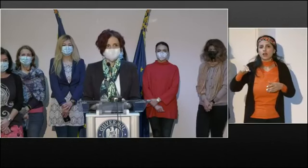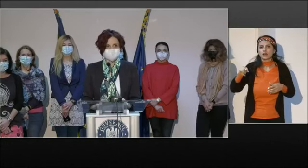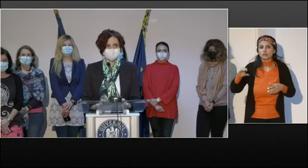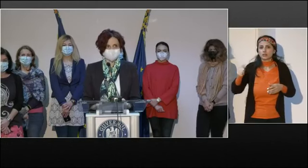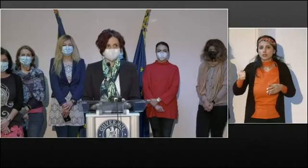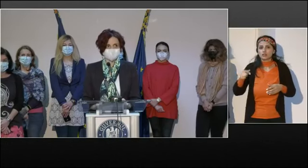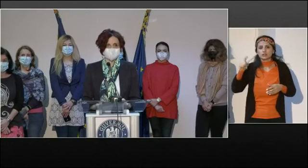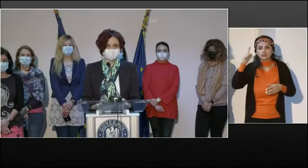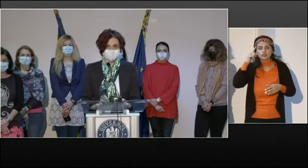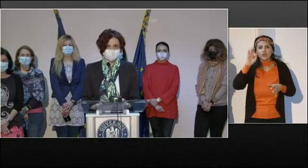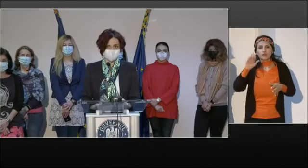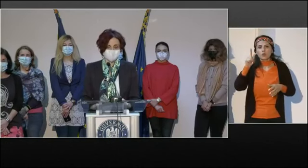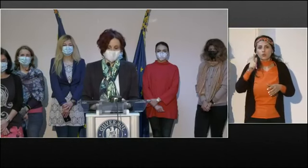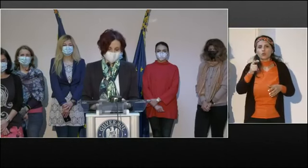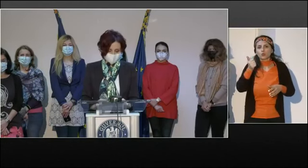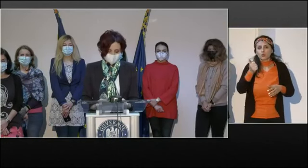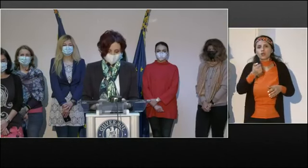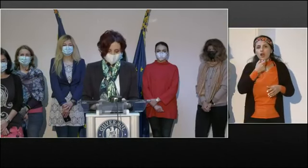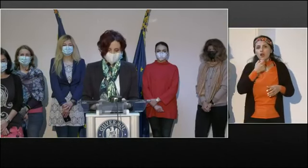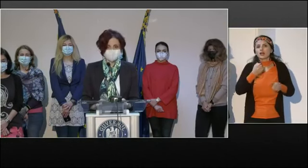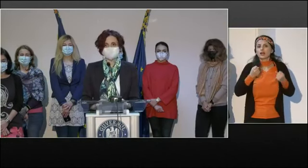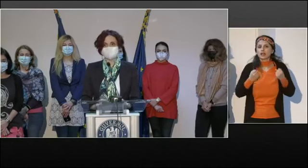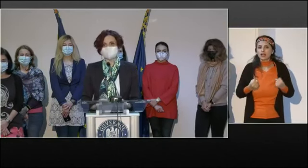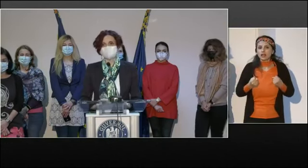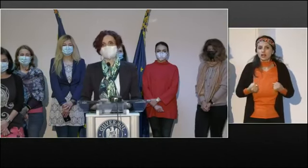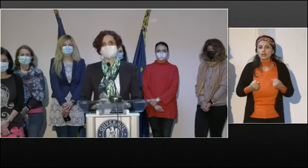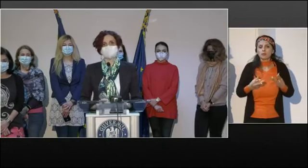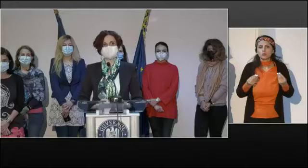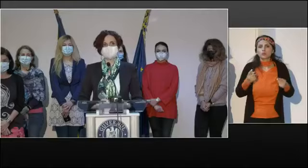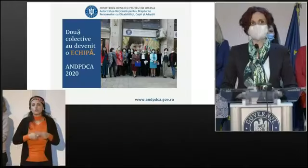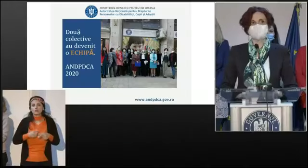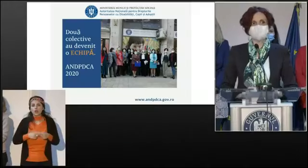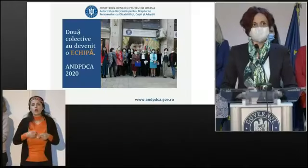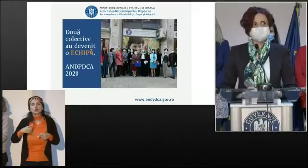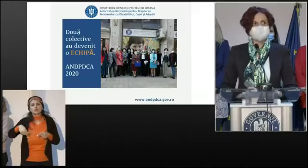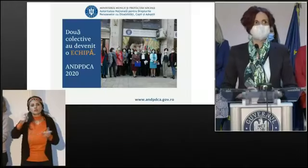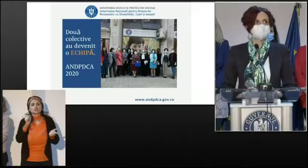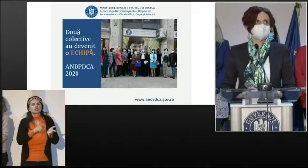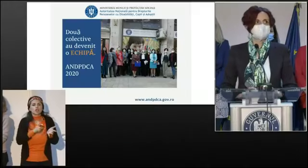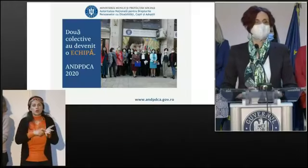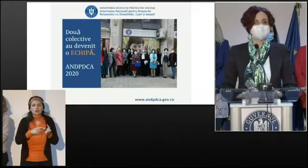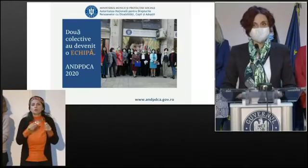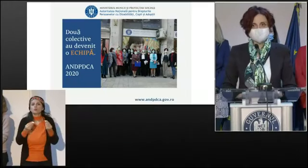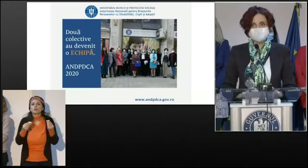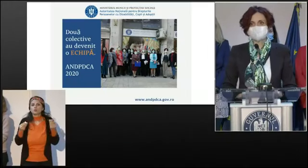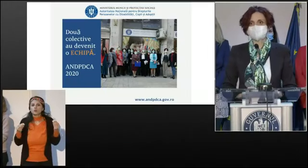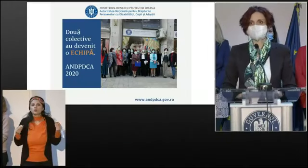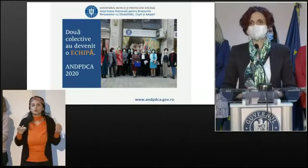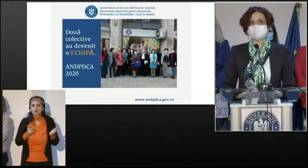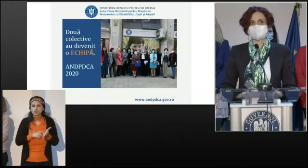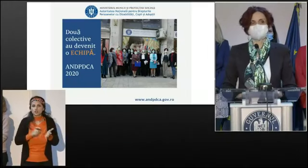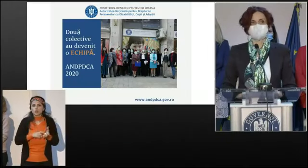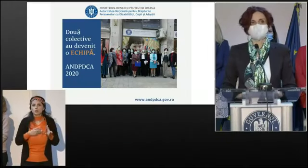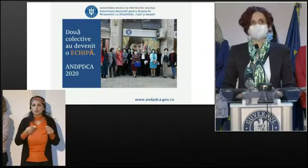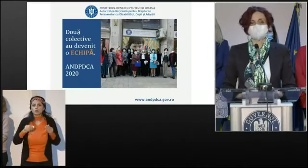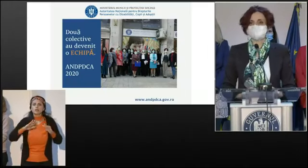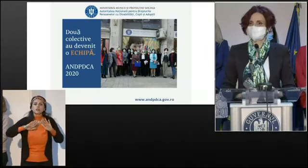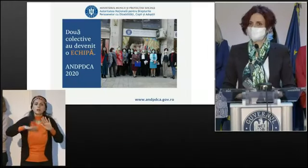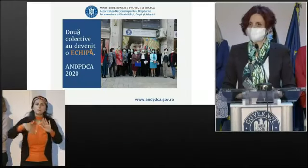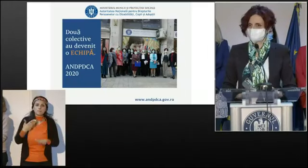știu că a fost un an greu si stiu ca de multe ori vom cerut mult mult peste